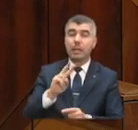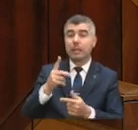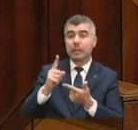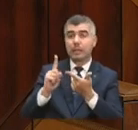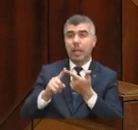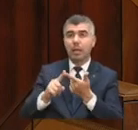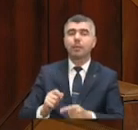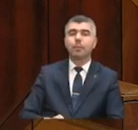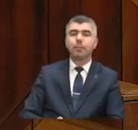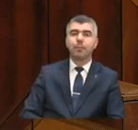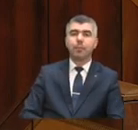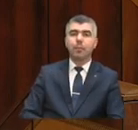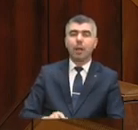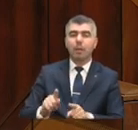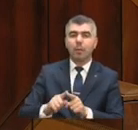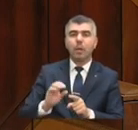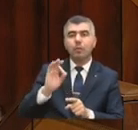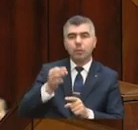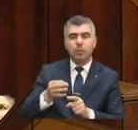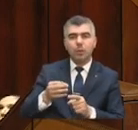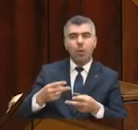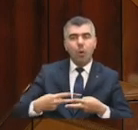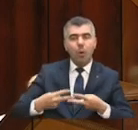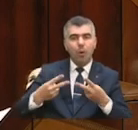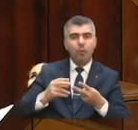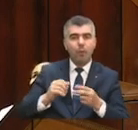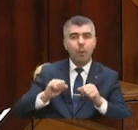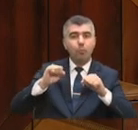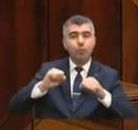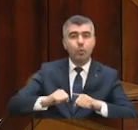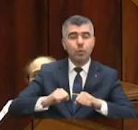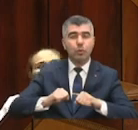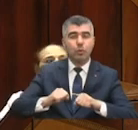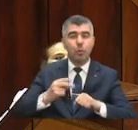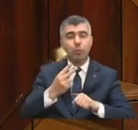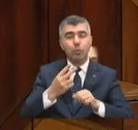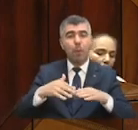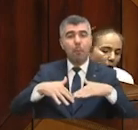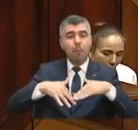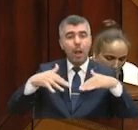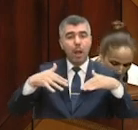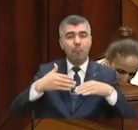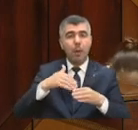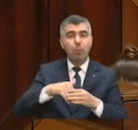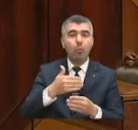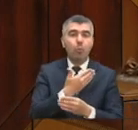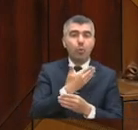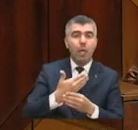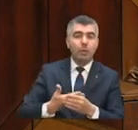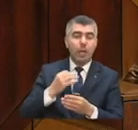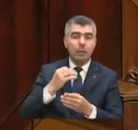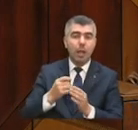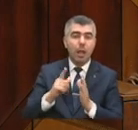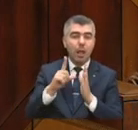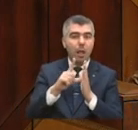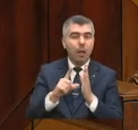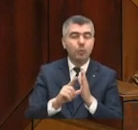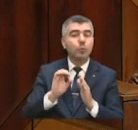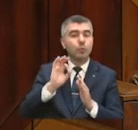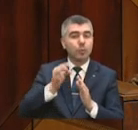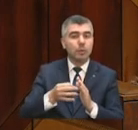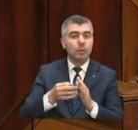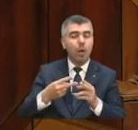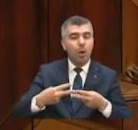الثانيه، بغينا منكم تفاعل ايجابي، لان مجلسي البرلمان هما الاصل في التشريع، وخص يكون تفاعل